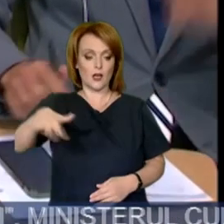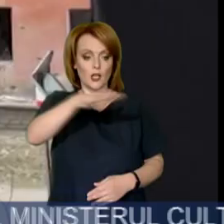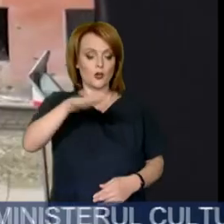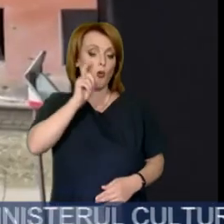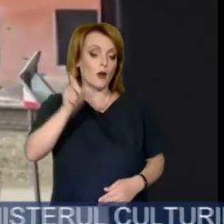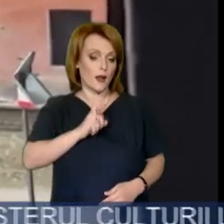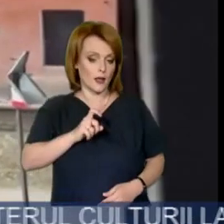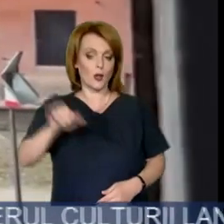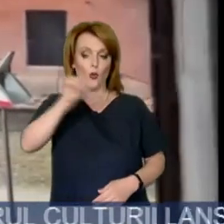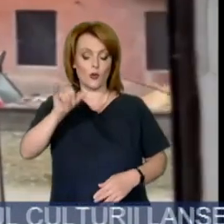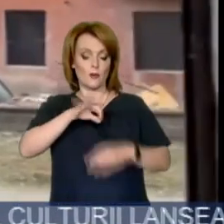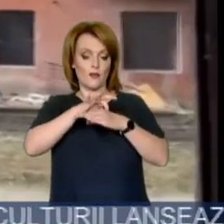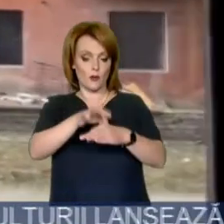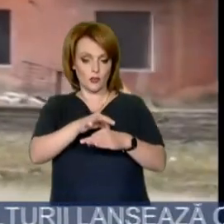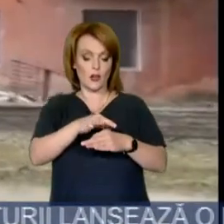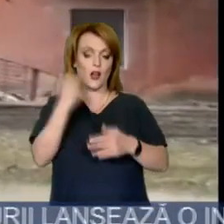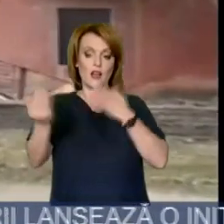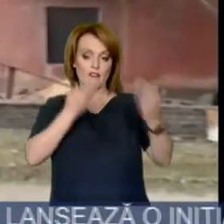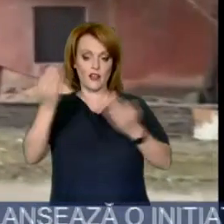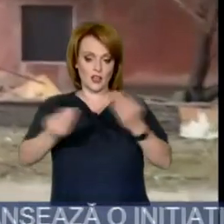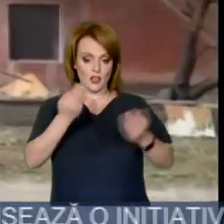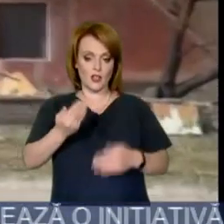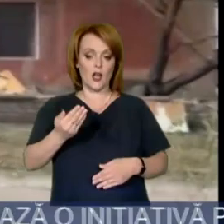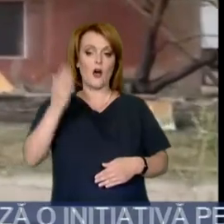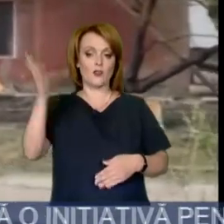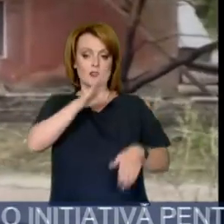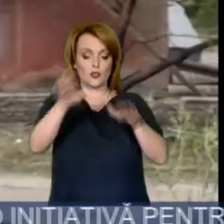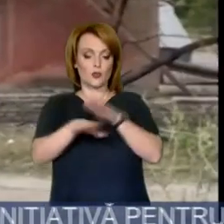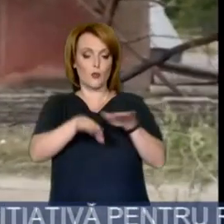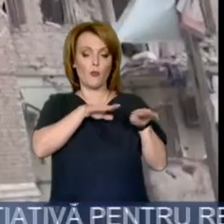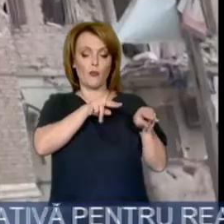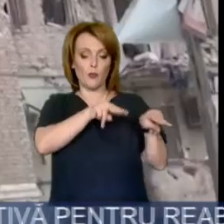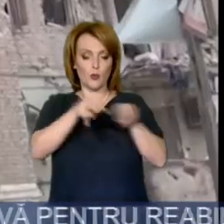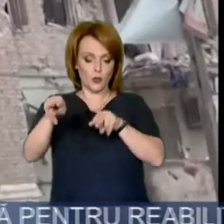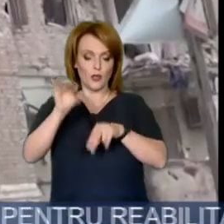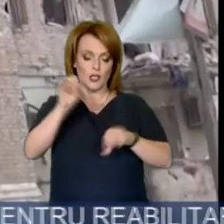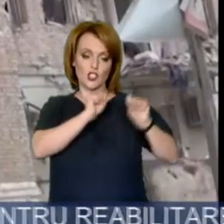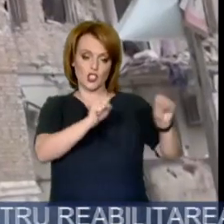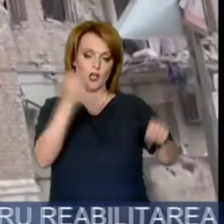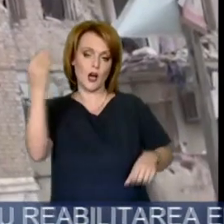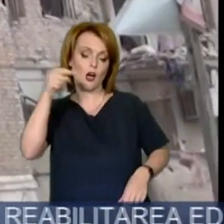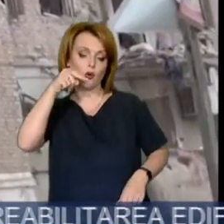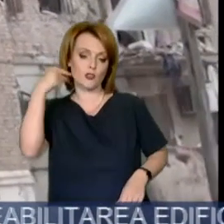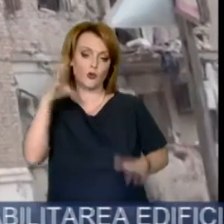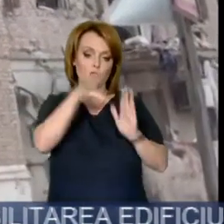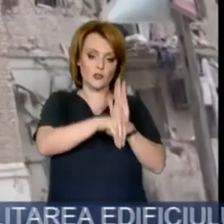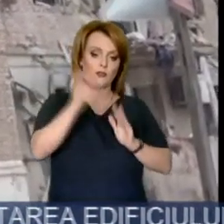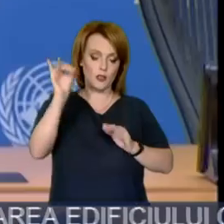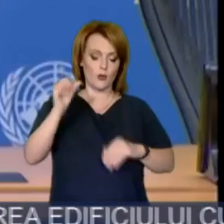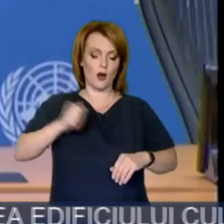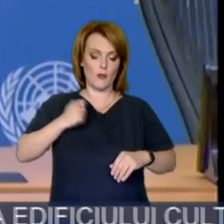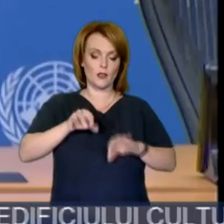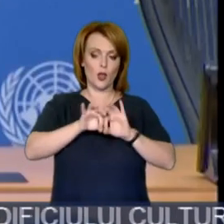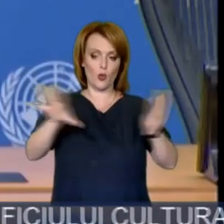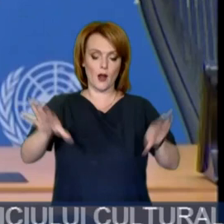ucrainene Unde se desfășoară referendumuri vor fi sub Protecția deplină a Moscovei inclusiv cu arme nucleare